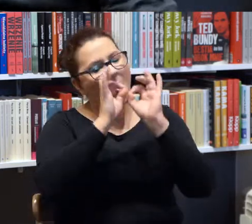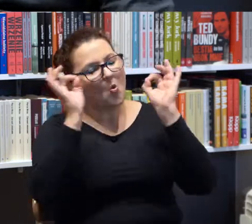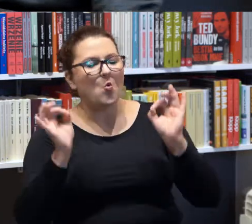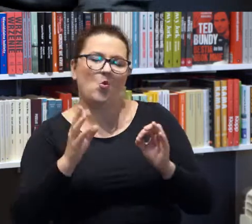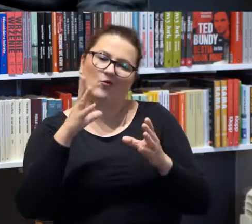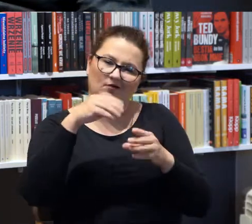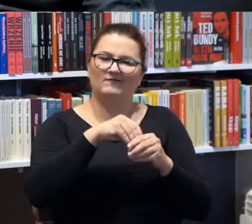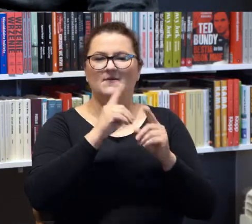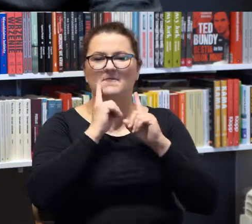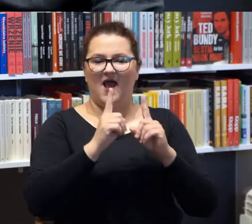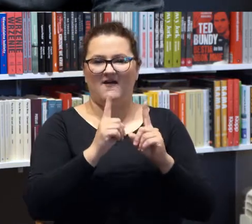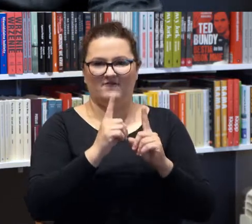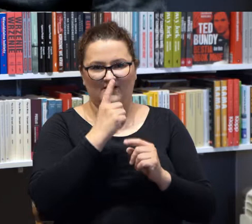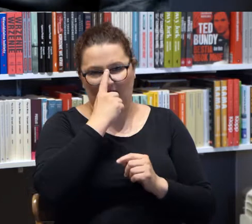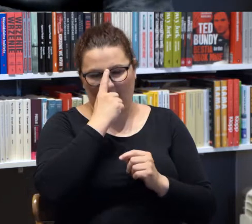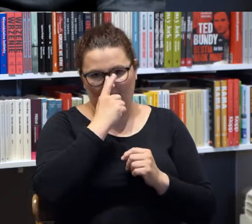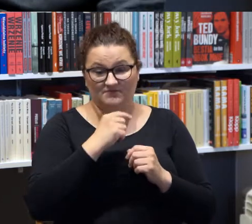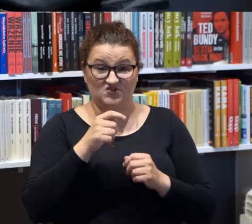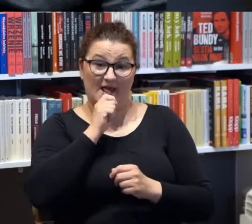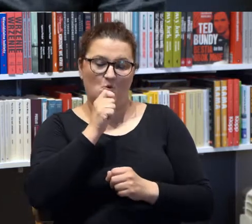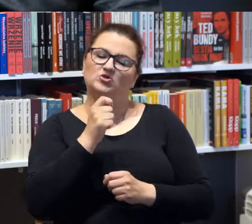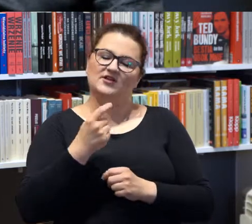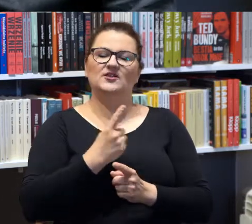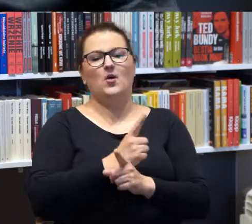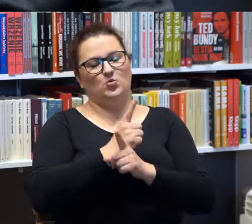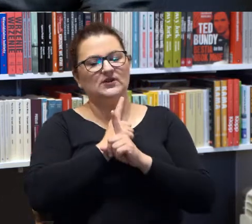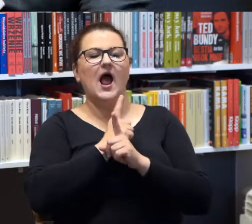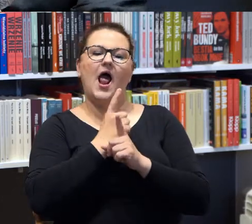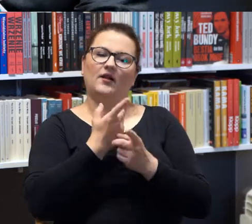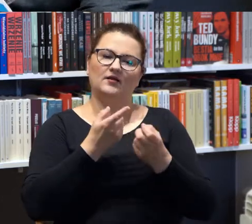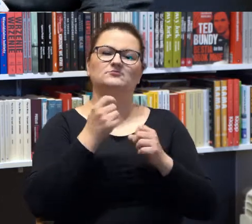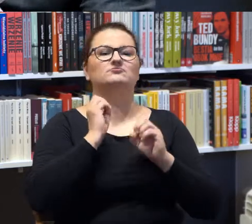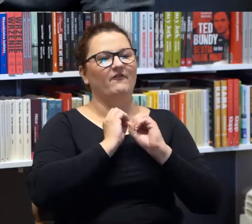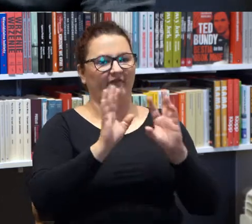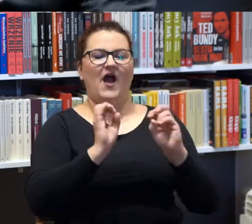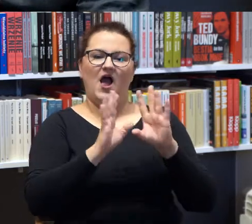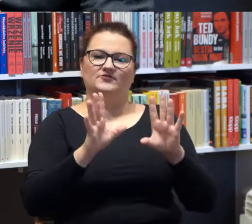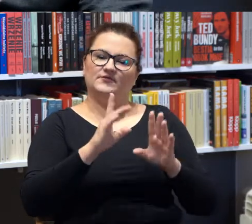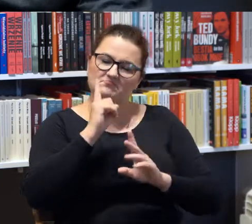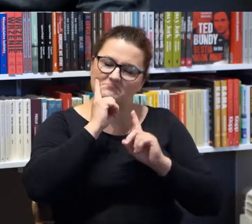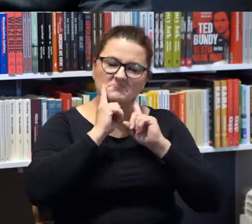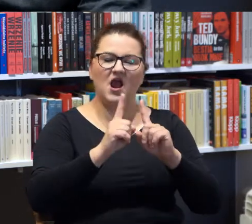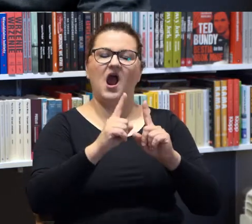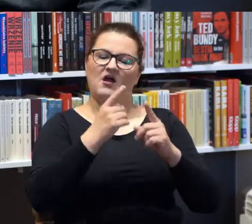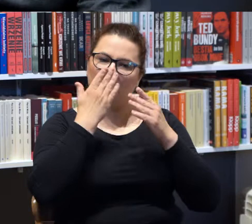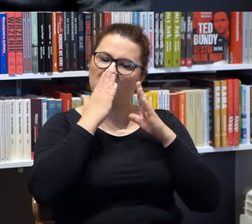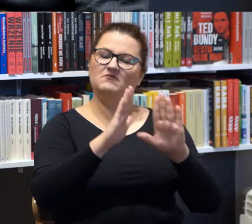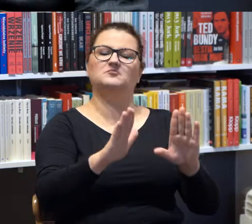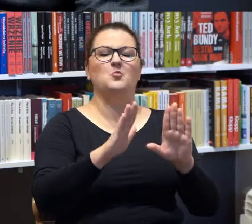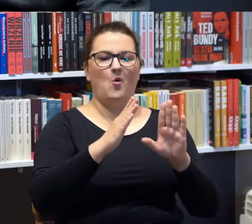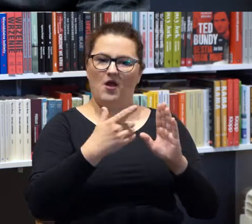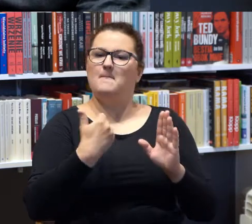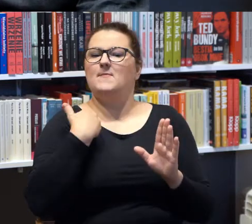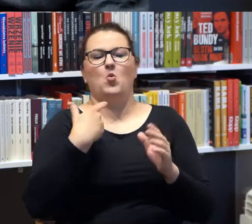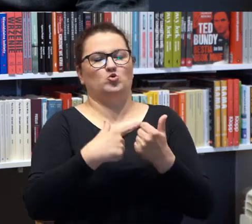ten reportażysta, on właśnie niesie ten kaganek tego, tej świętej prawdy, ja wam powiem, jak było. No